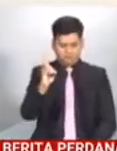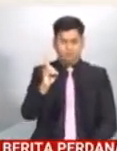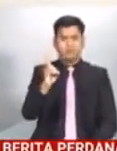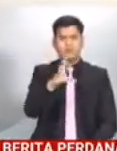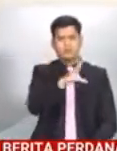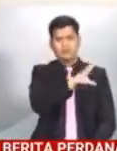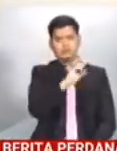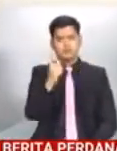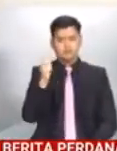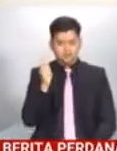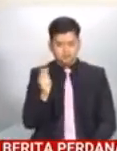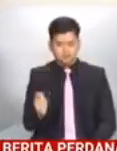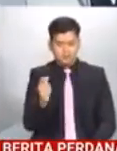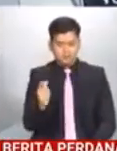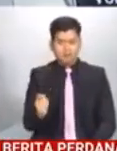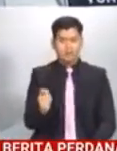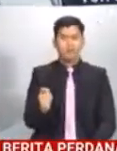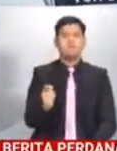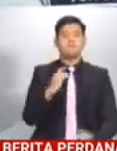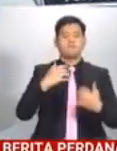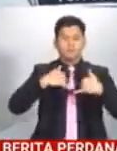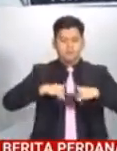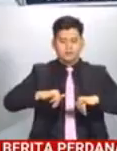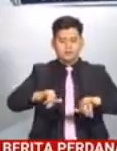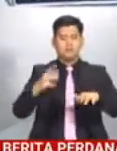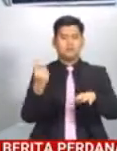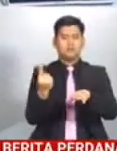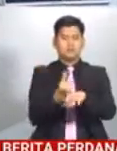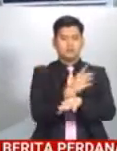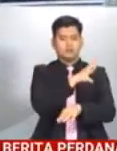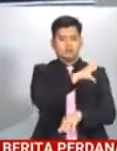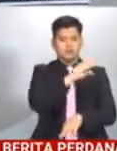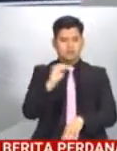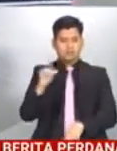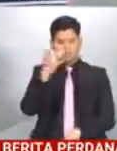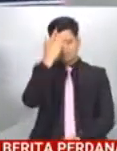and Go dan smartteag masih diterima di plaza tool untuk tahun ini